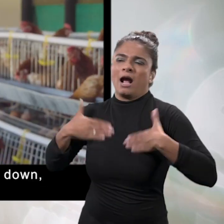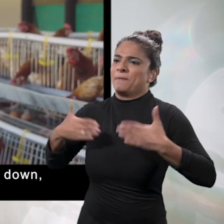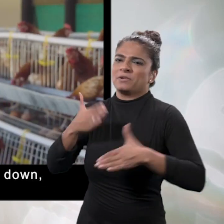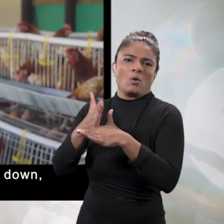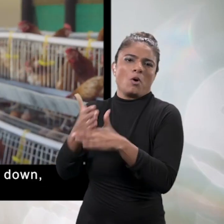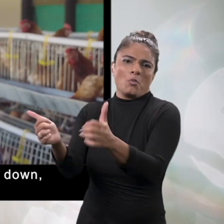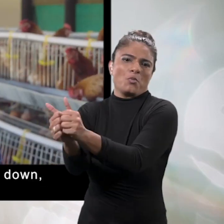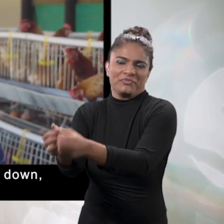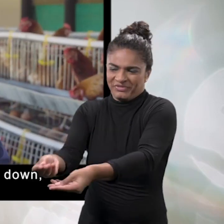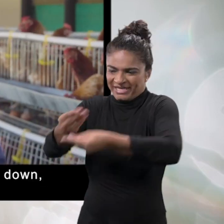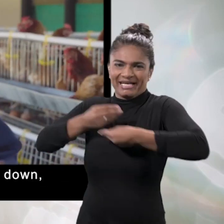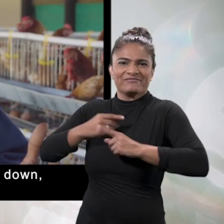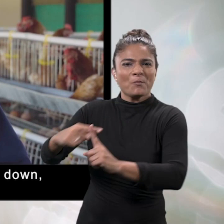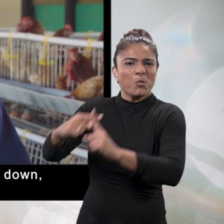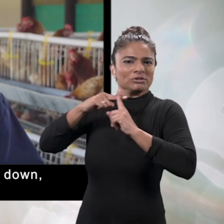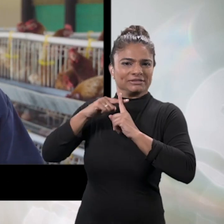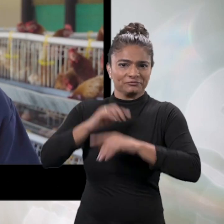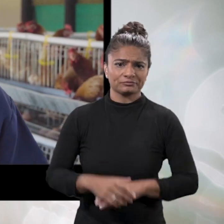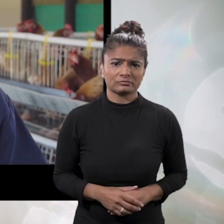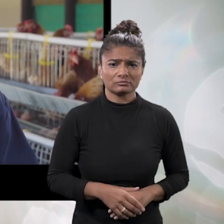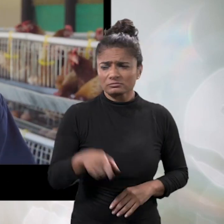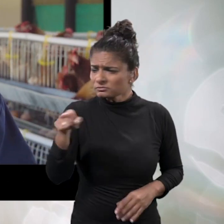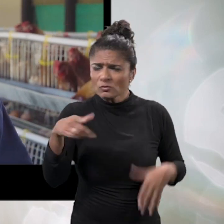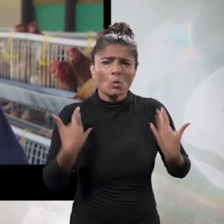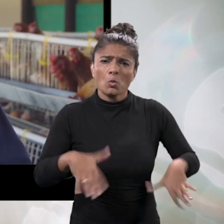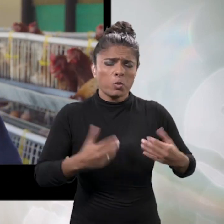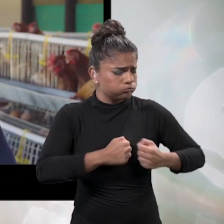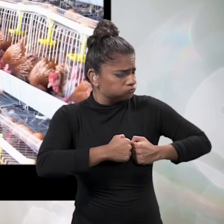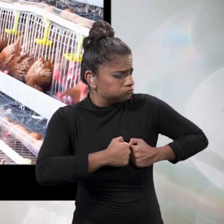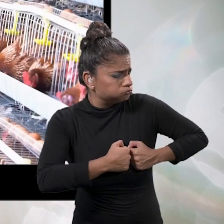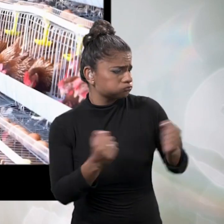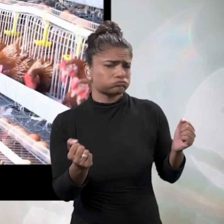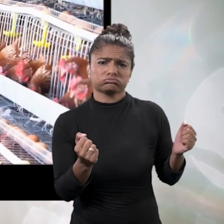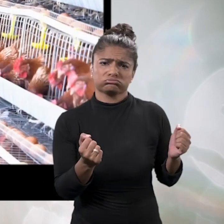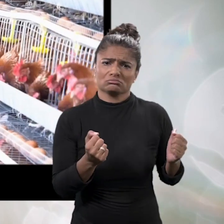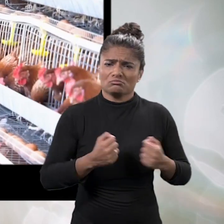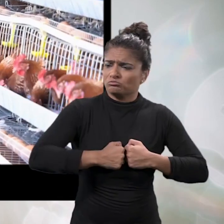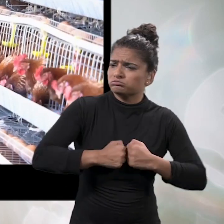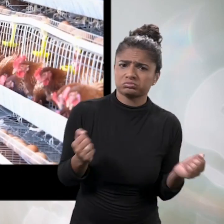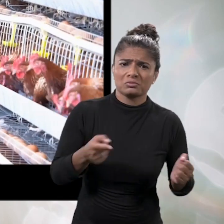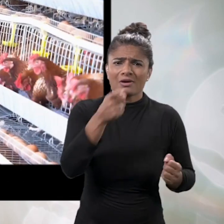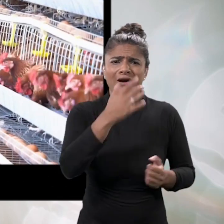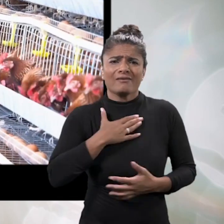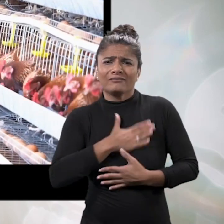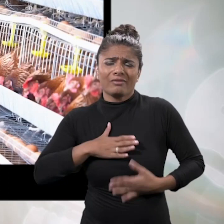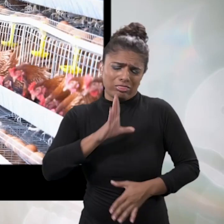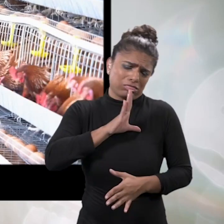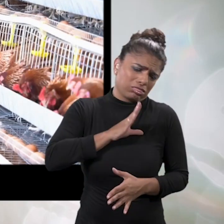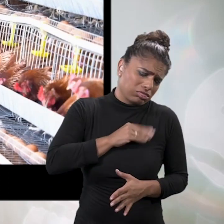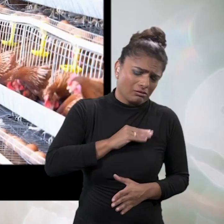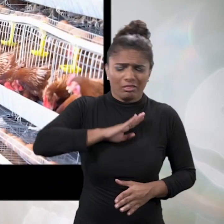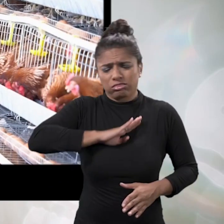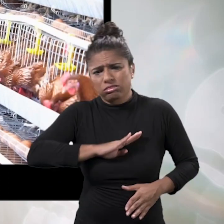kwethu kwesinye isikhathi siyenza ukuthi sibe happy and naye futhi umuntu open ukuthi uma kukhona into ofuna ukuyidlula engekho